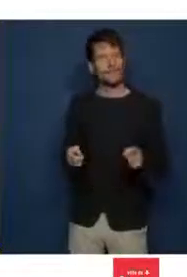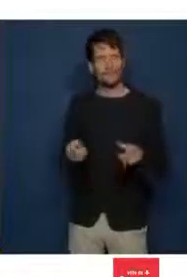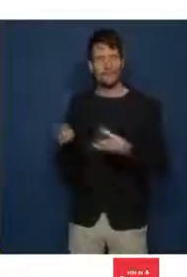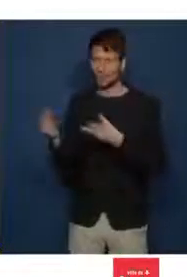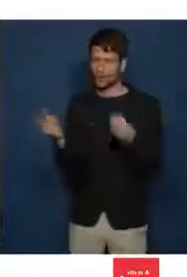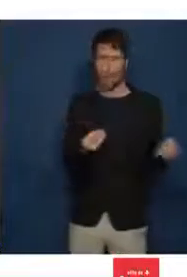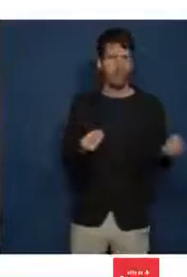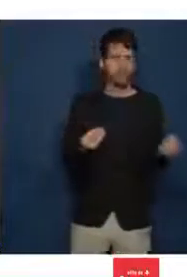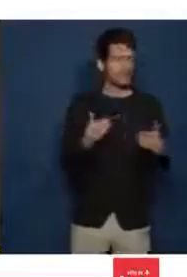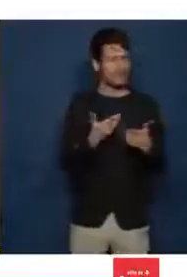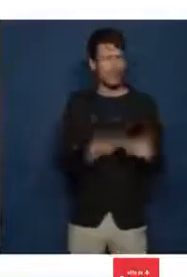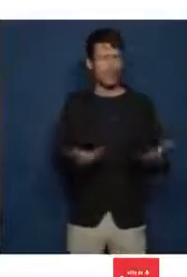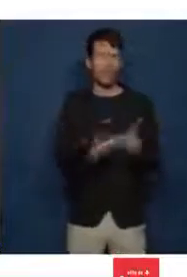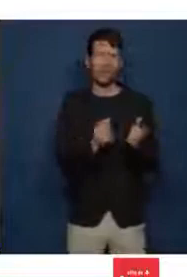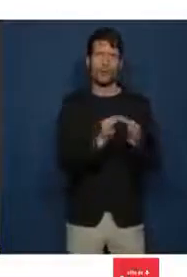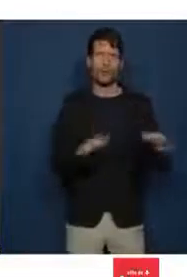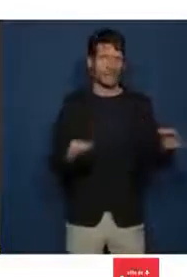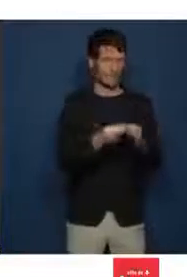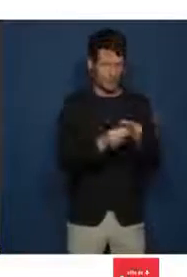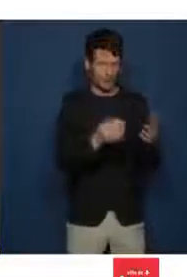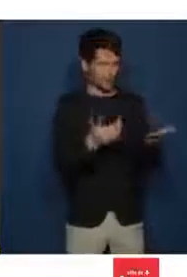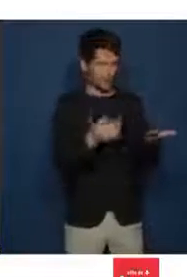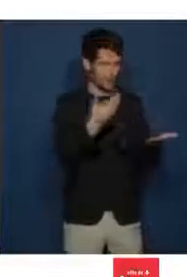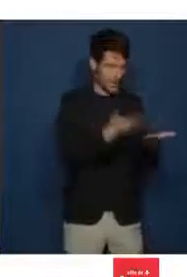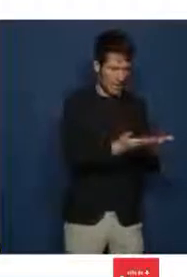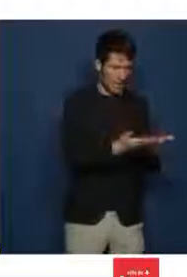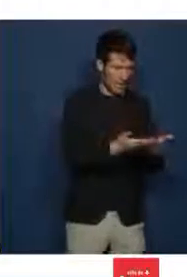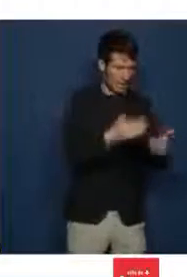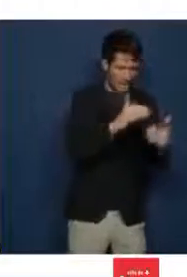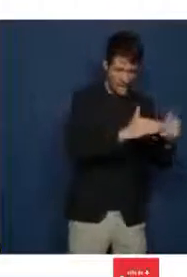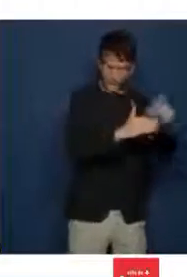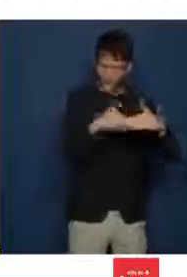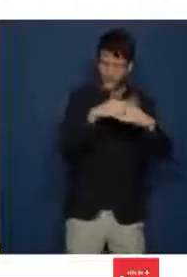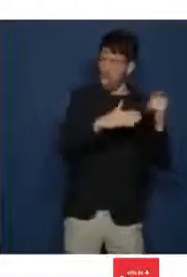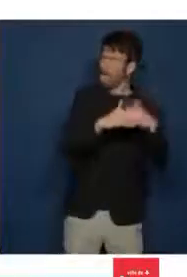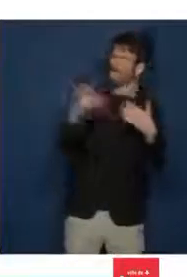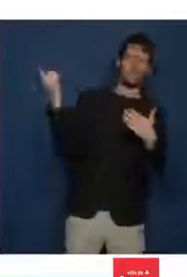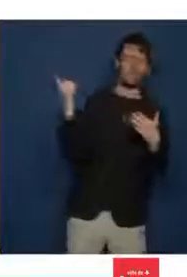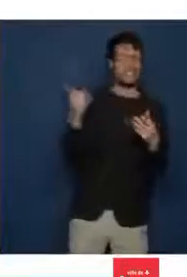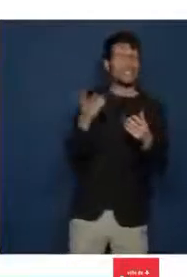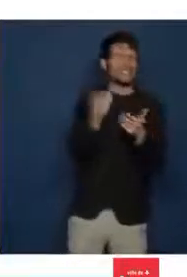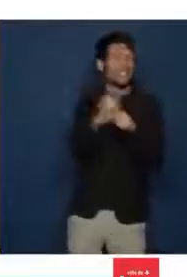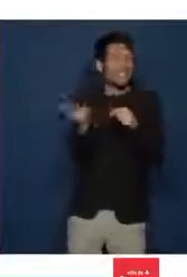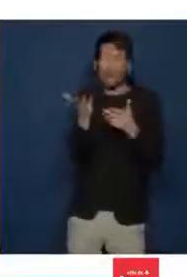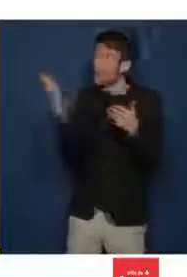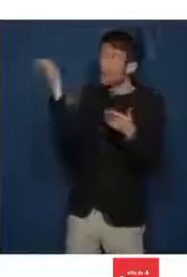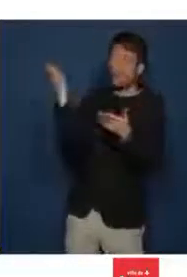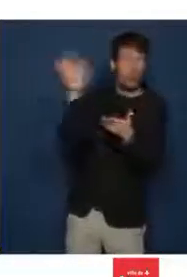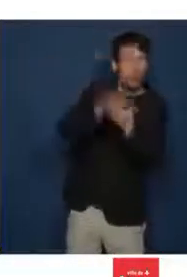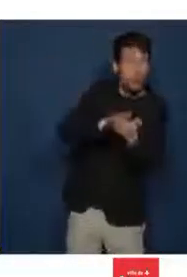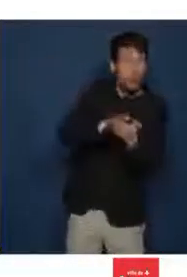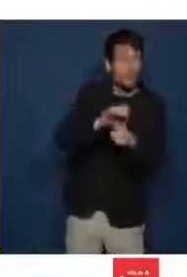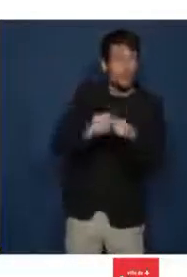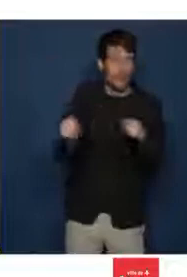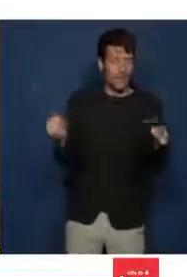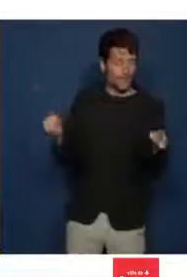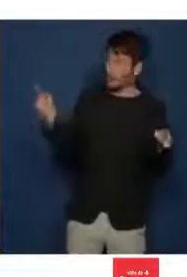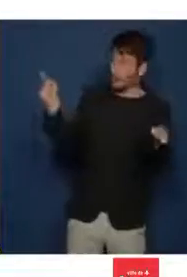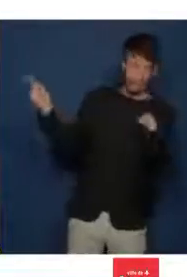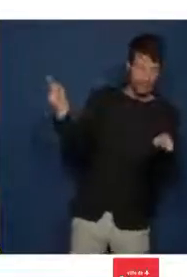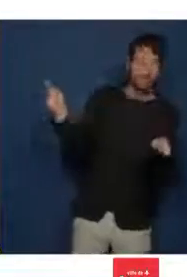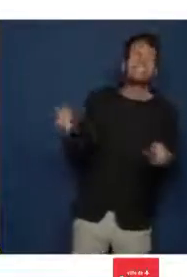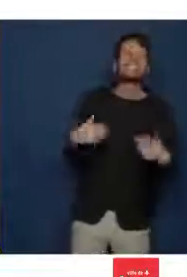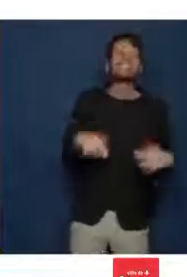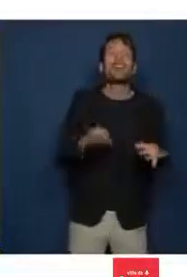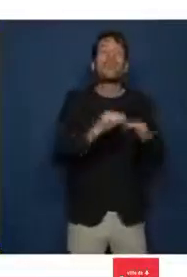millefeuille territorial. L'une des conséquences en est le risque de doublon, qui apparaît d'ailleurs dès les premières lignes, lorsque vous